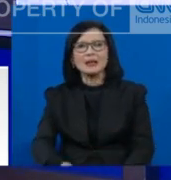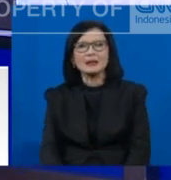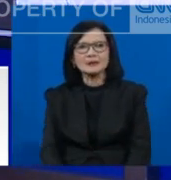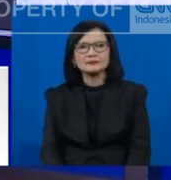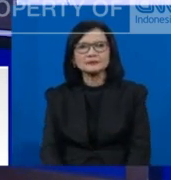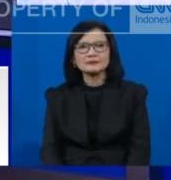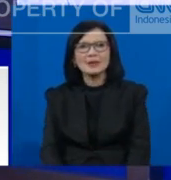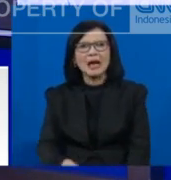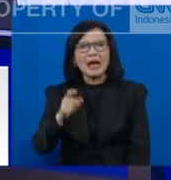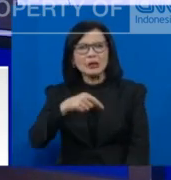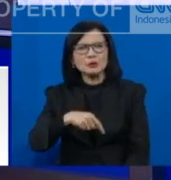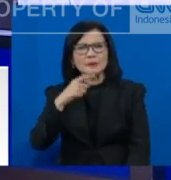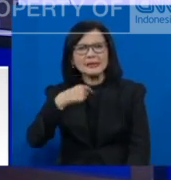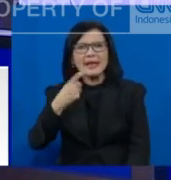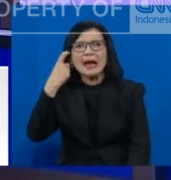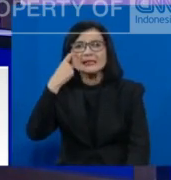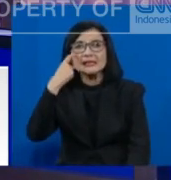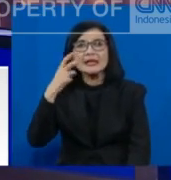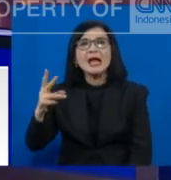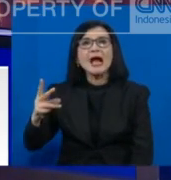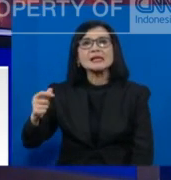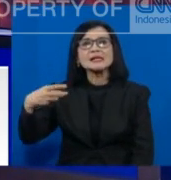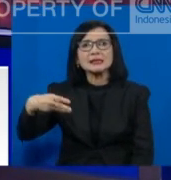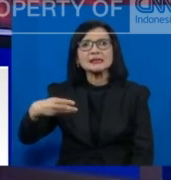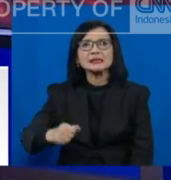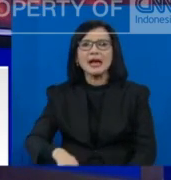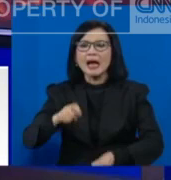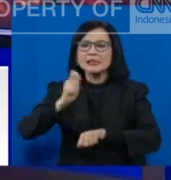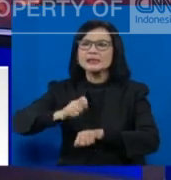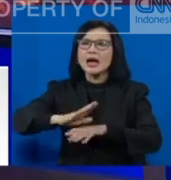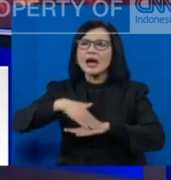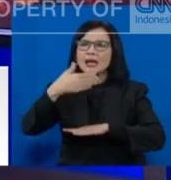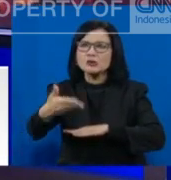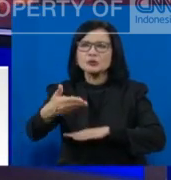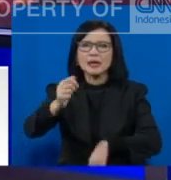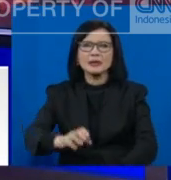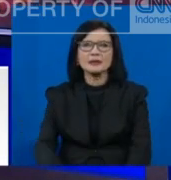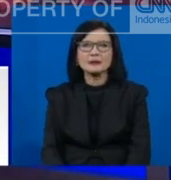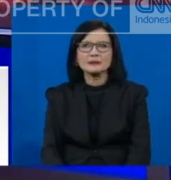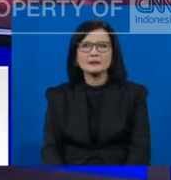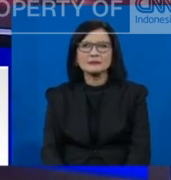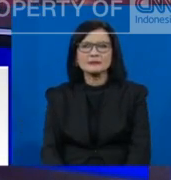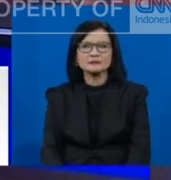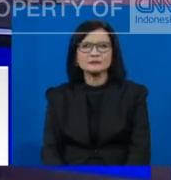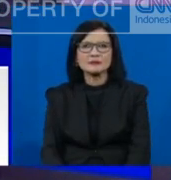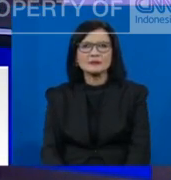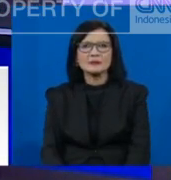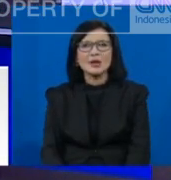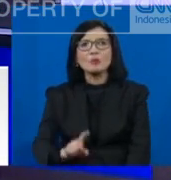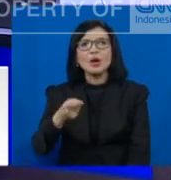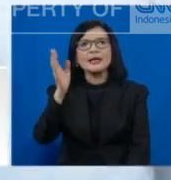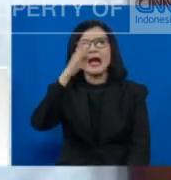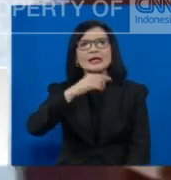Hal ini menjadi salah satu kesaksian Richard dalam persidangan lanjutan di pengadilan negeri Jakarta Selatan yang digelar sejak Selasa